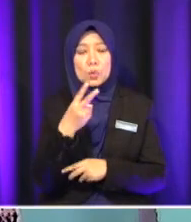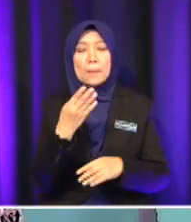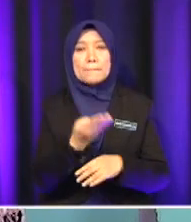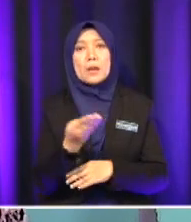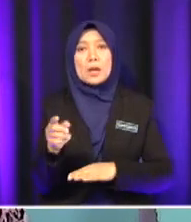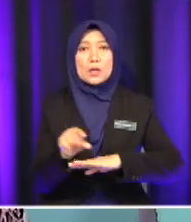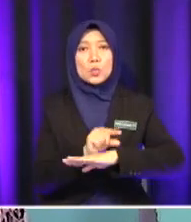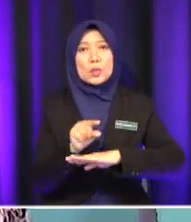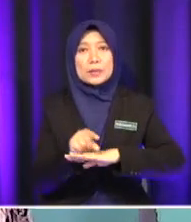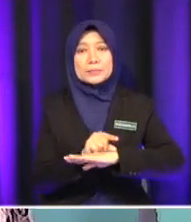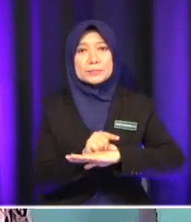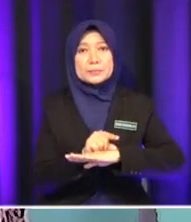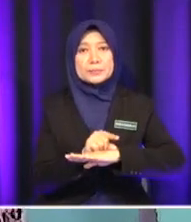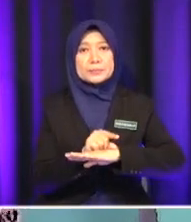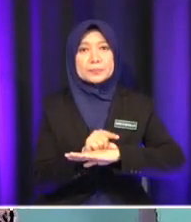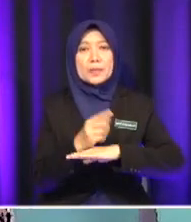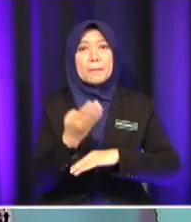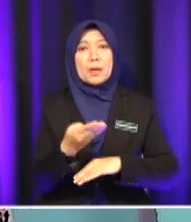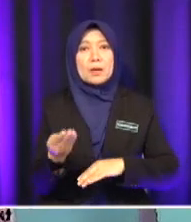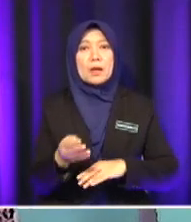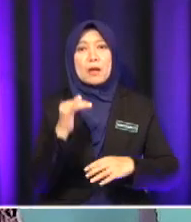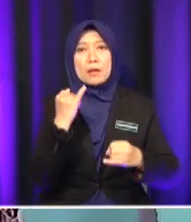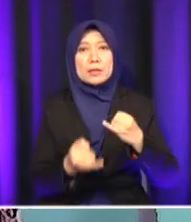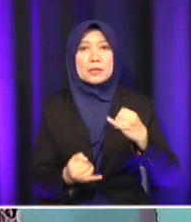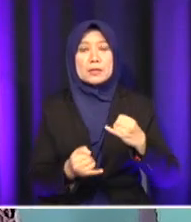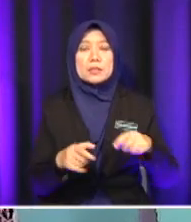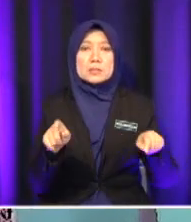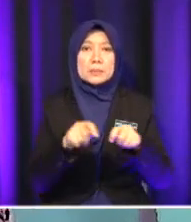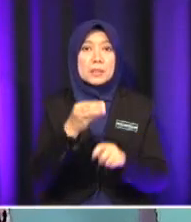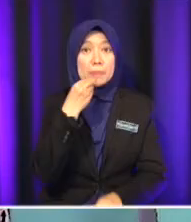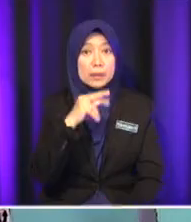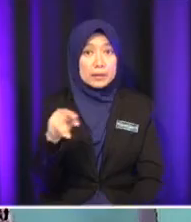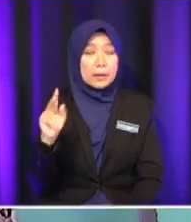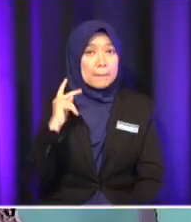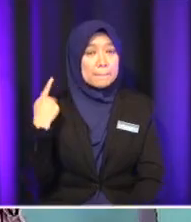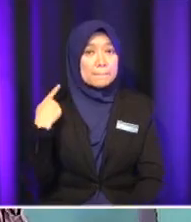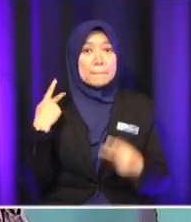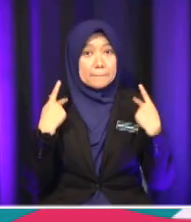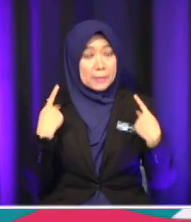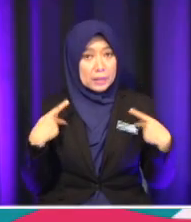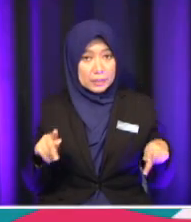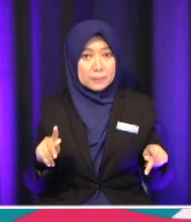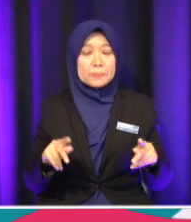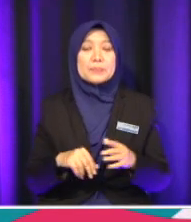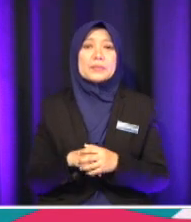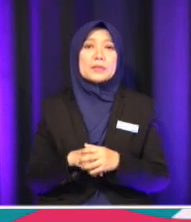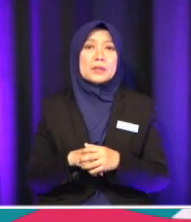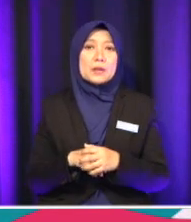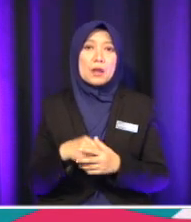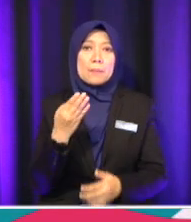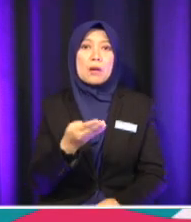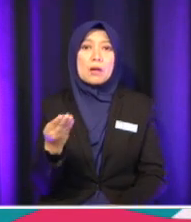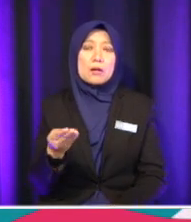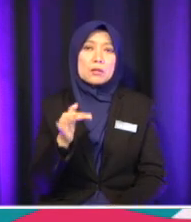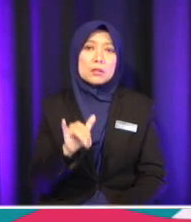barang penggunaannya ialah barang akhir seperti makanan pakaian barang tahan lama Contohnya